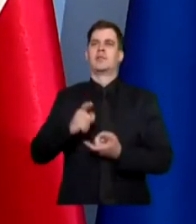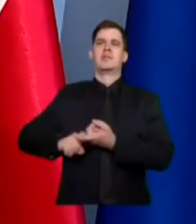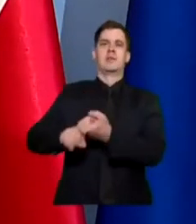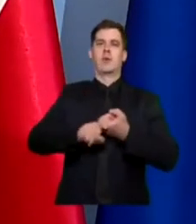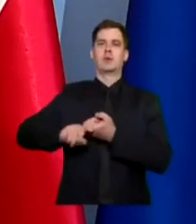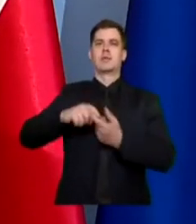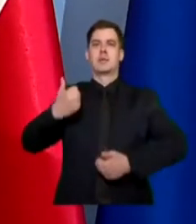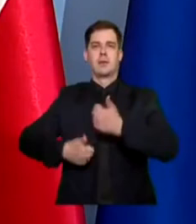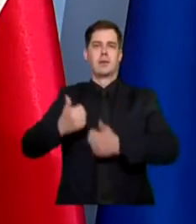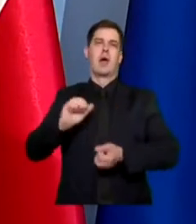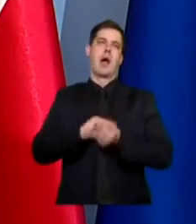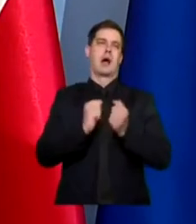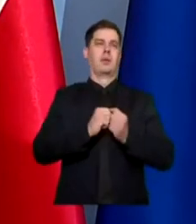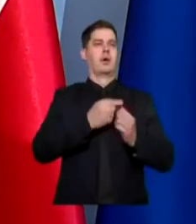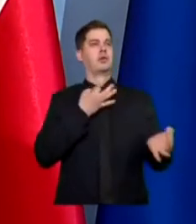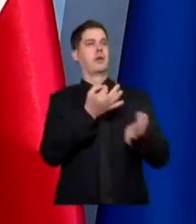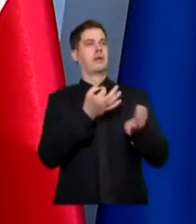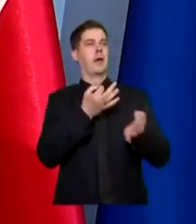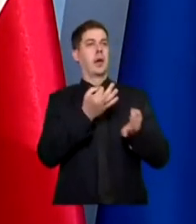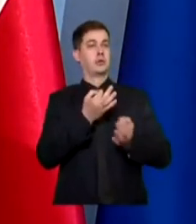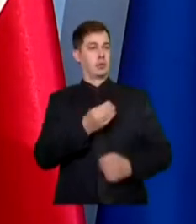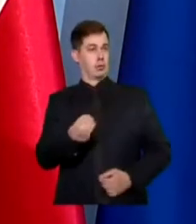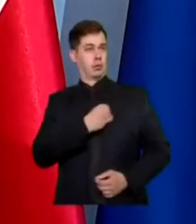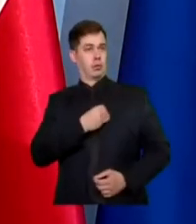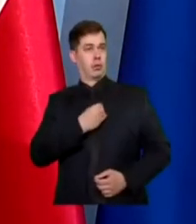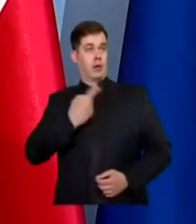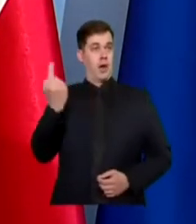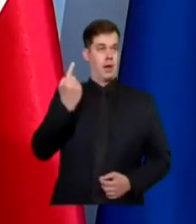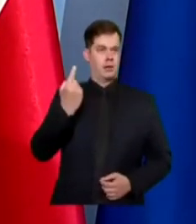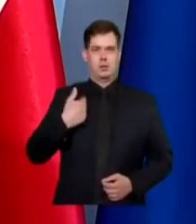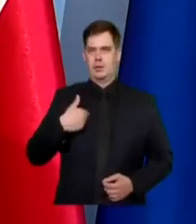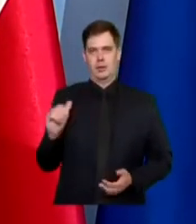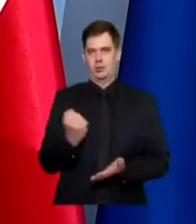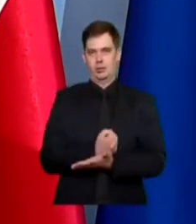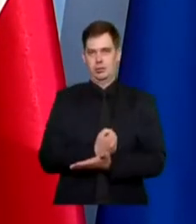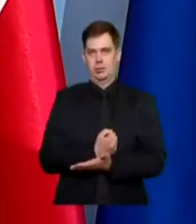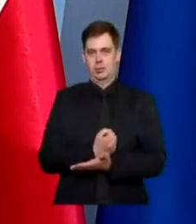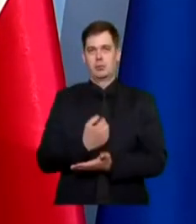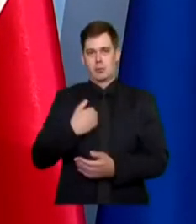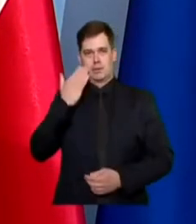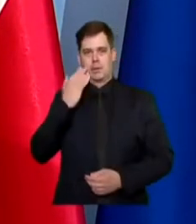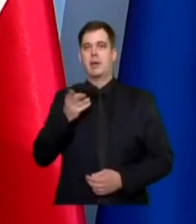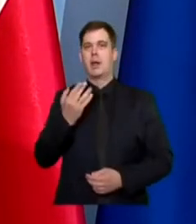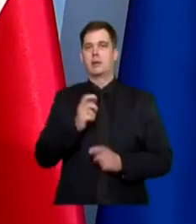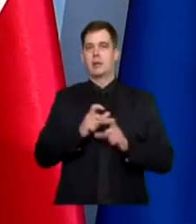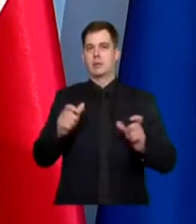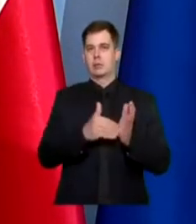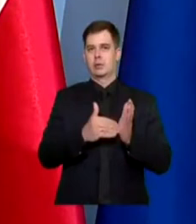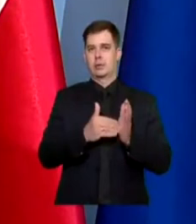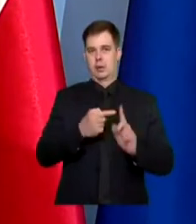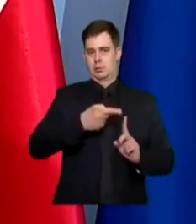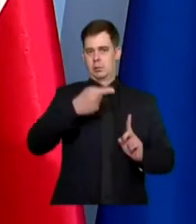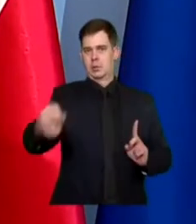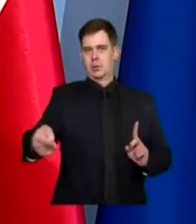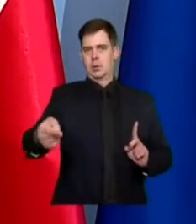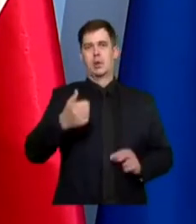związkowców czy dziennikarzy do tego, aby podejmować odpowiedzialne decyzje. To dlatego tak długa perspektywa. Proszę zauważyć, że